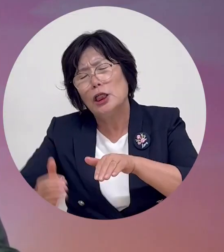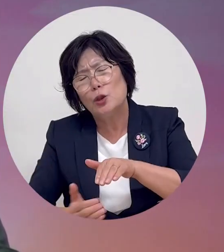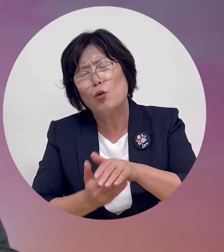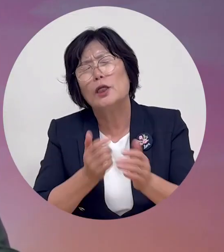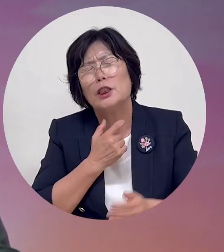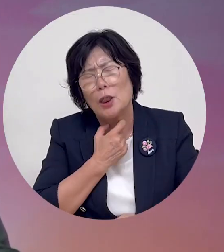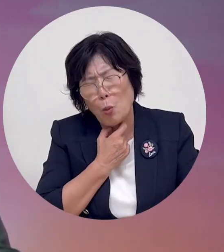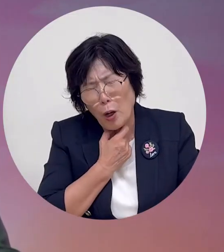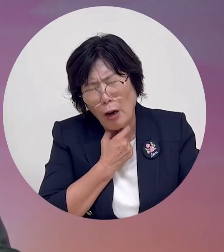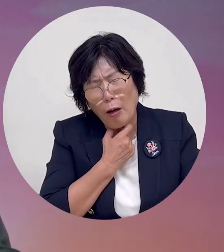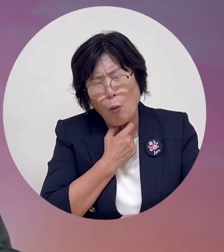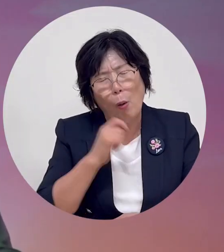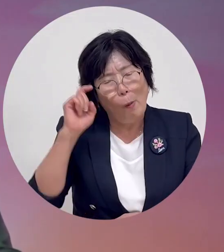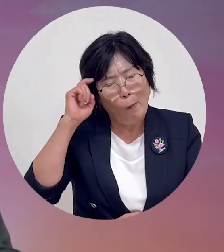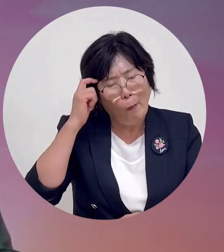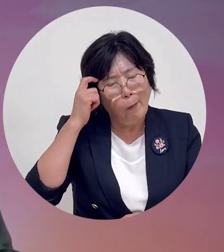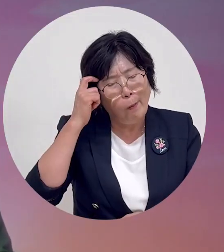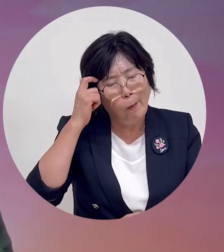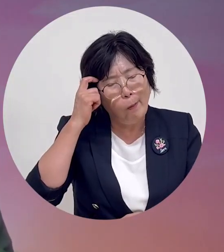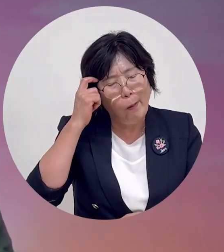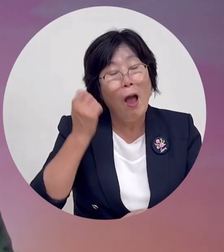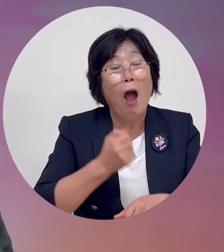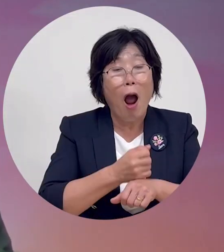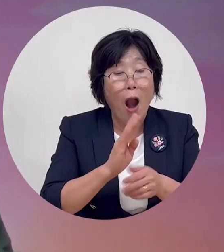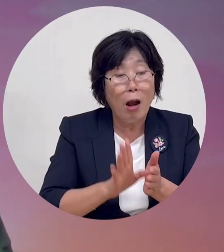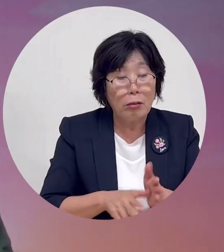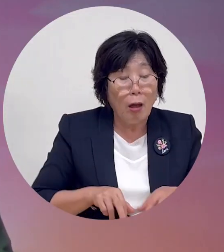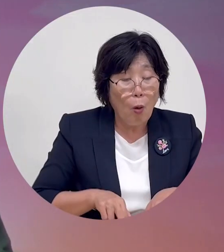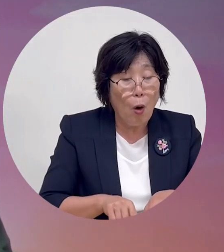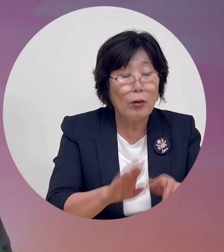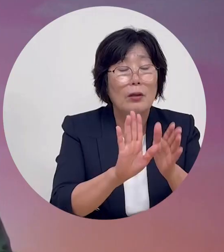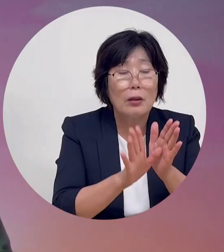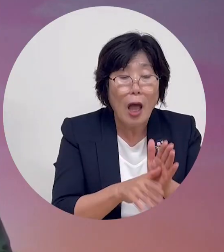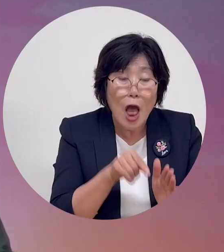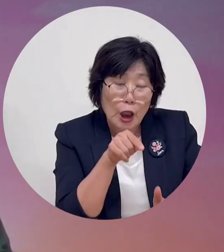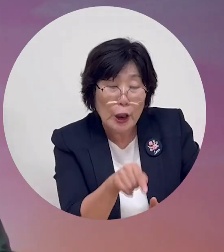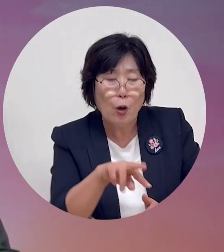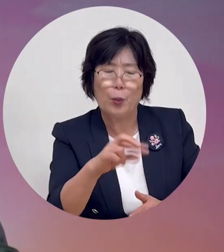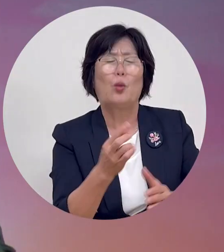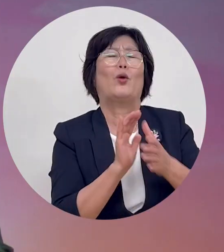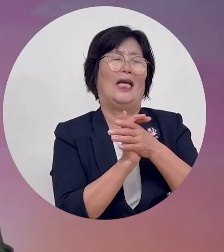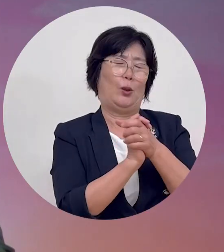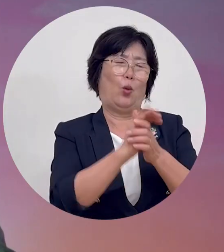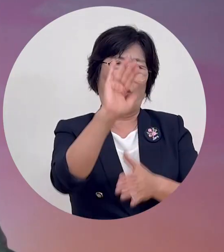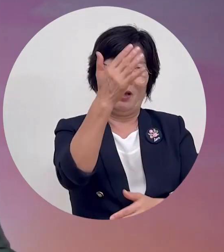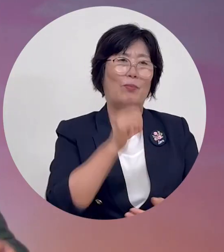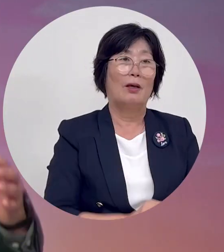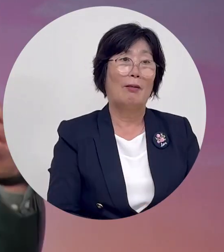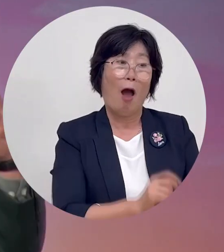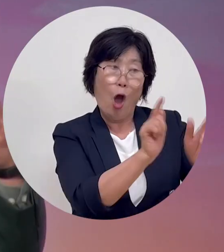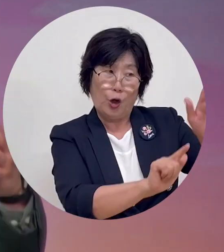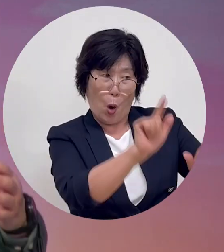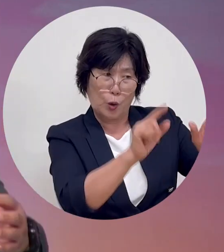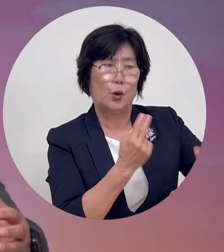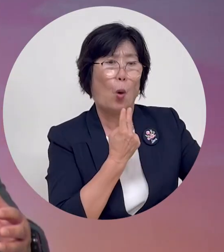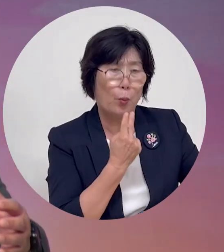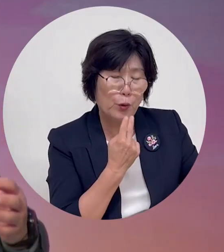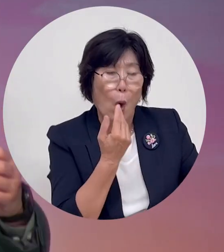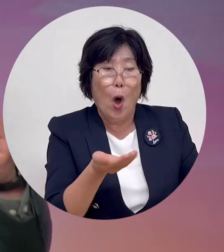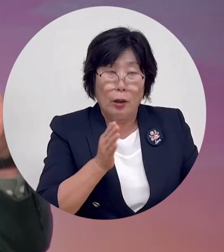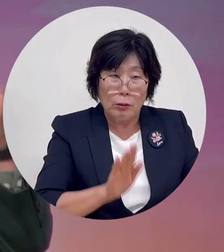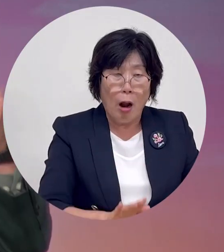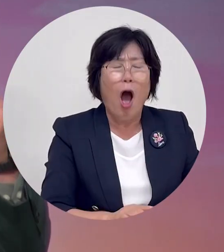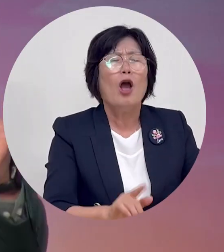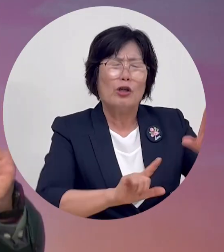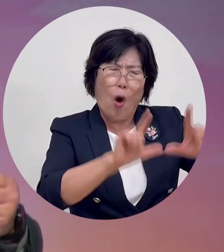이루어지기를 원하면 그게 기도예요, 기도가 아니에요? 기도예요. 물론 형식을 갖춰서 예배당에